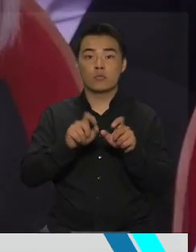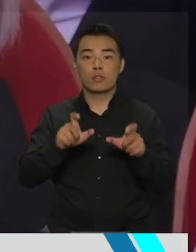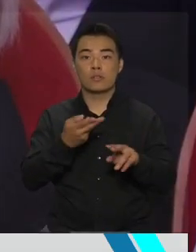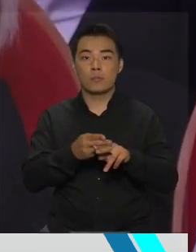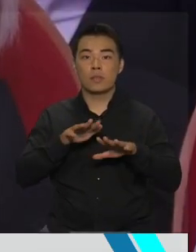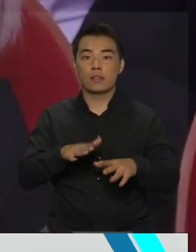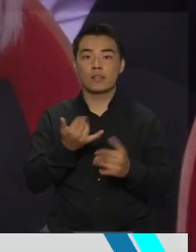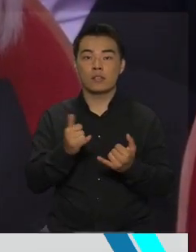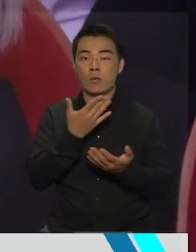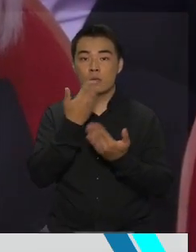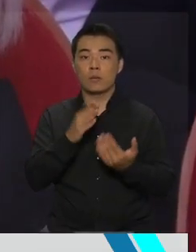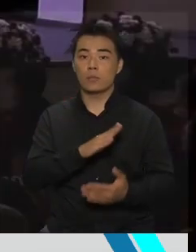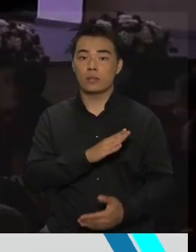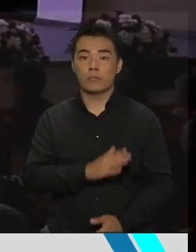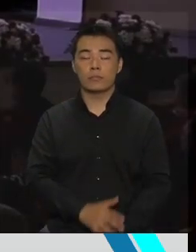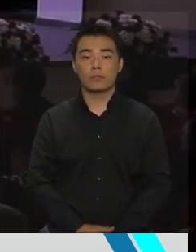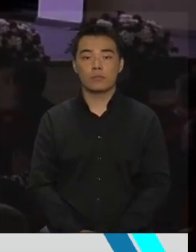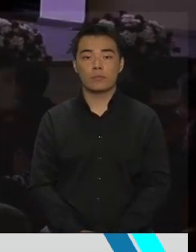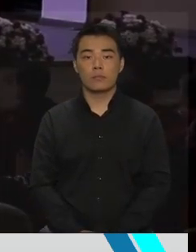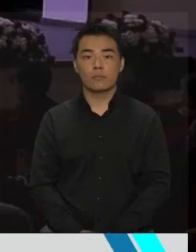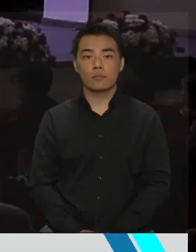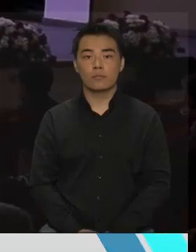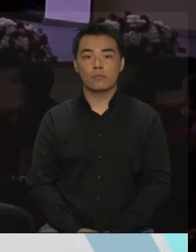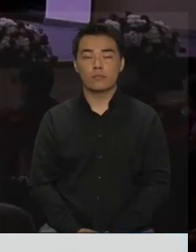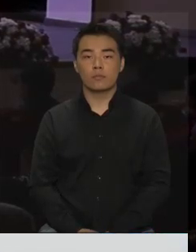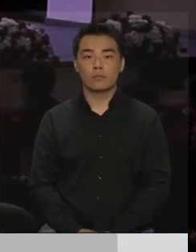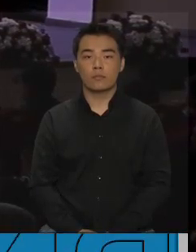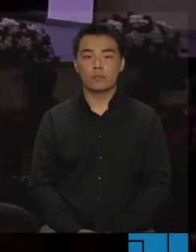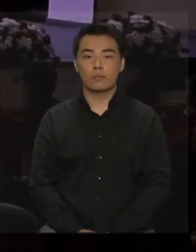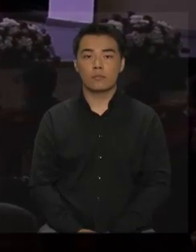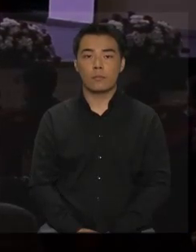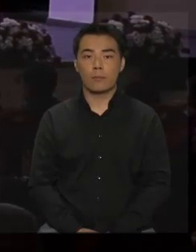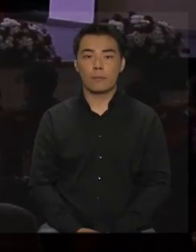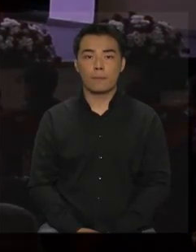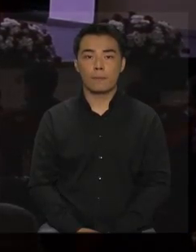подготовку кадров. Алия Магомбетова, Жолдос Кайрат, Казалейла Ауэсова, Атырау, Шибекжола.